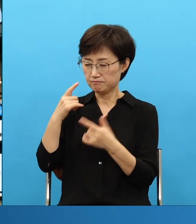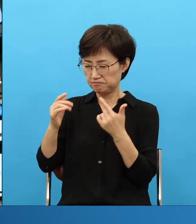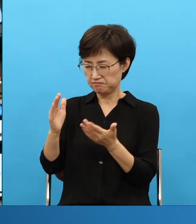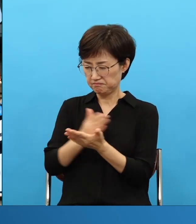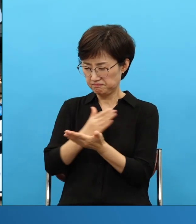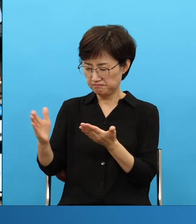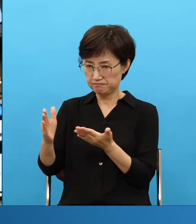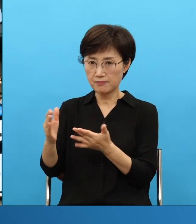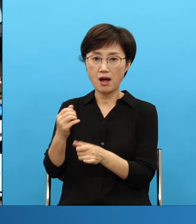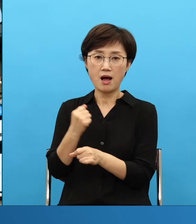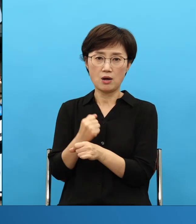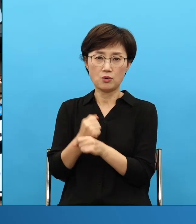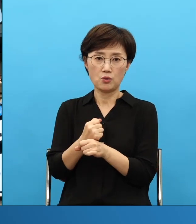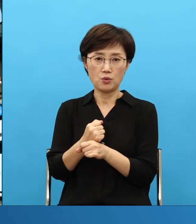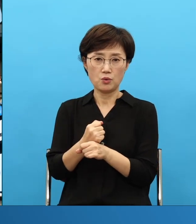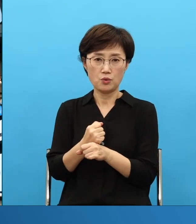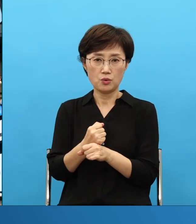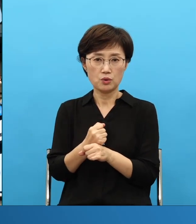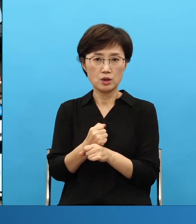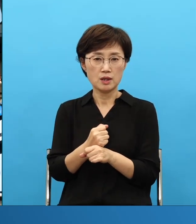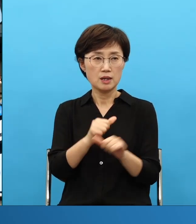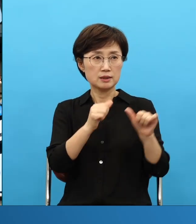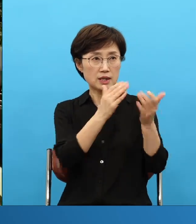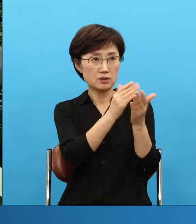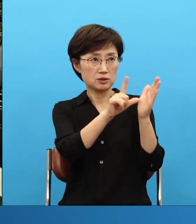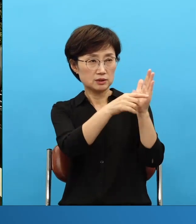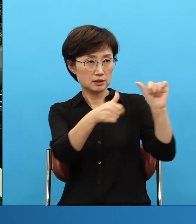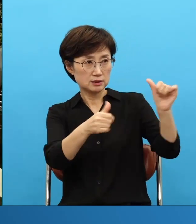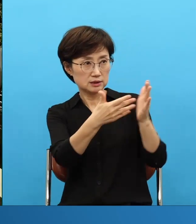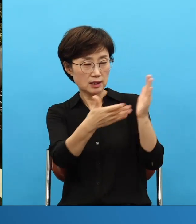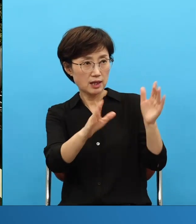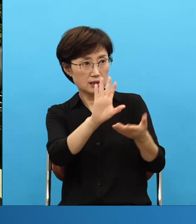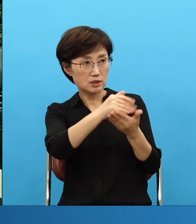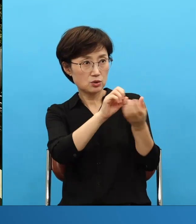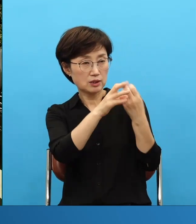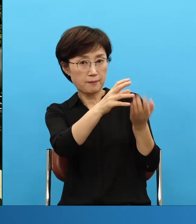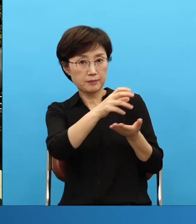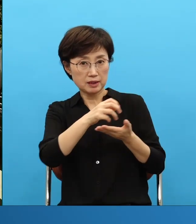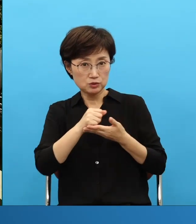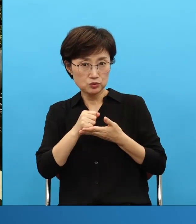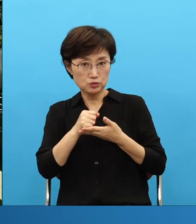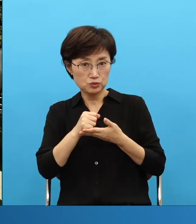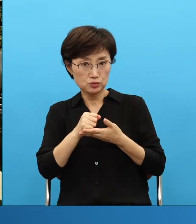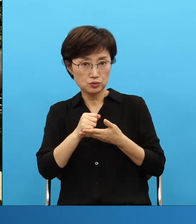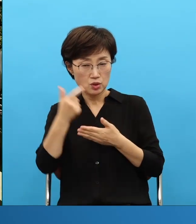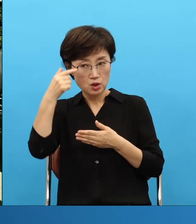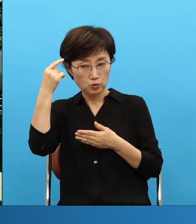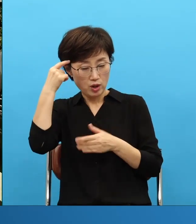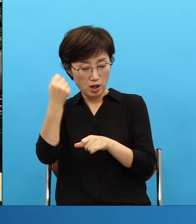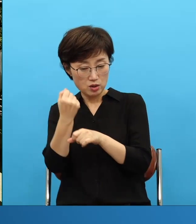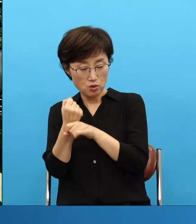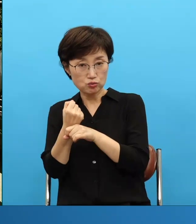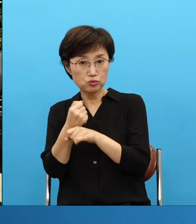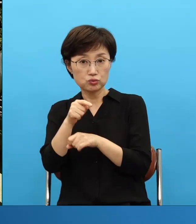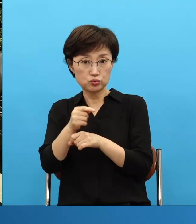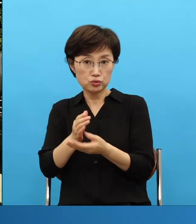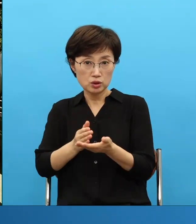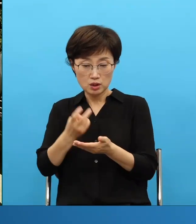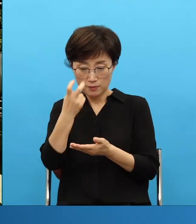분별하고 오시대 그리스도의 답을 가지고 저희 연구 분야 가운데 또 다른 망대로 세워질 수